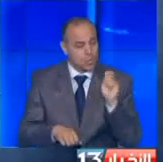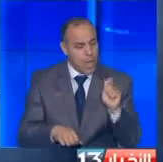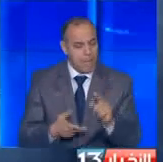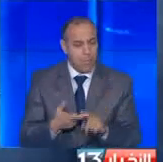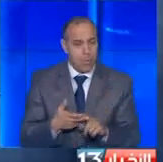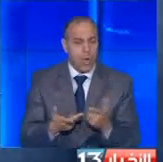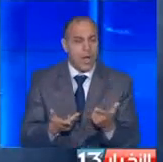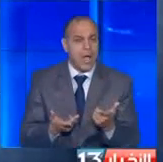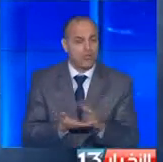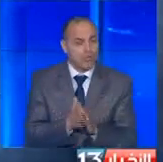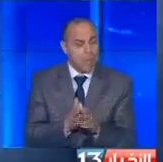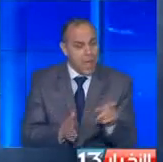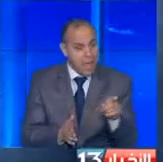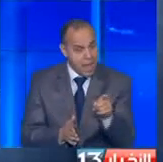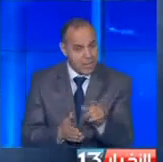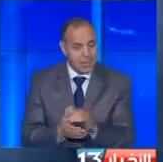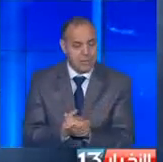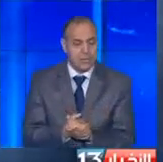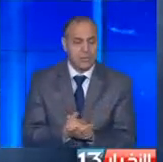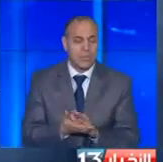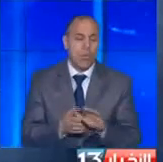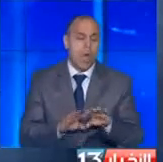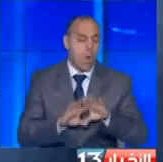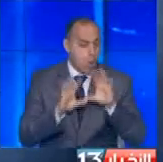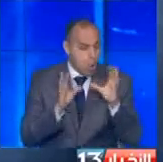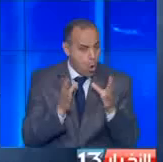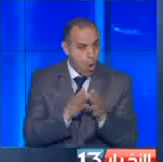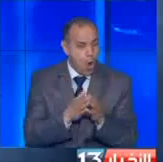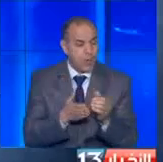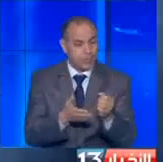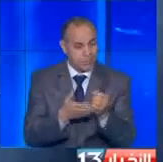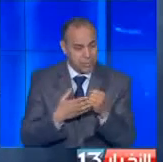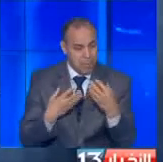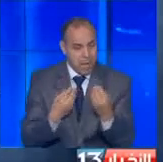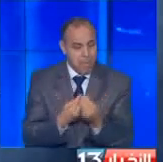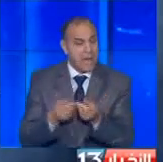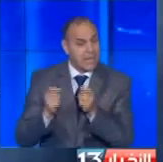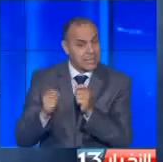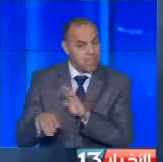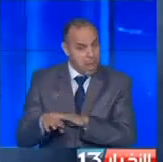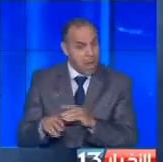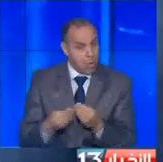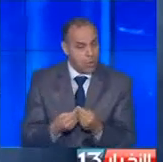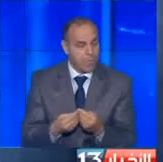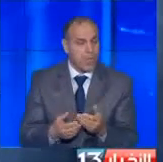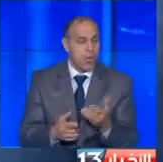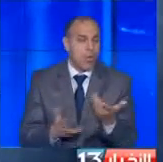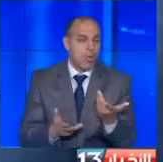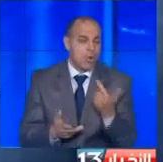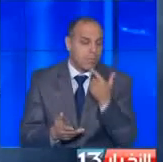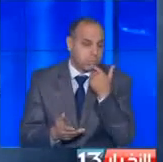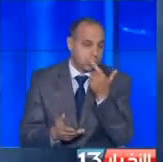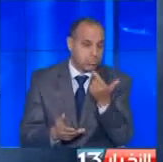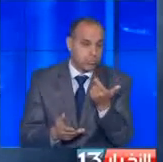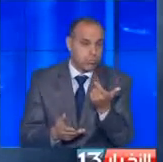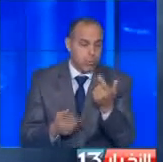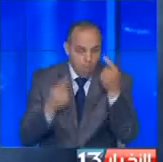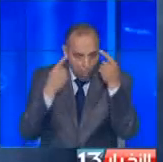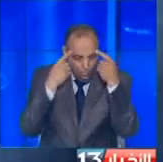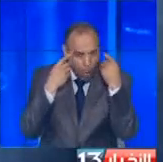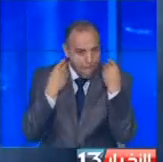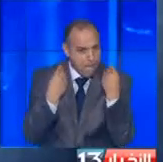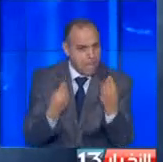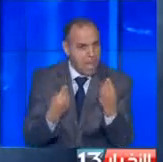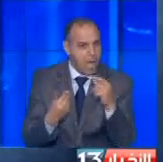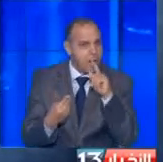طريق مكونات المجتمع المدني من منظماتها وجمعياتها وأحزابها السياسية، أيضا فهمتني ولا، من طرف ما يعبر عنه بالحكماء وما